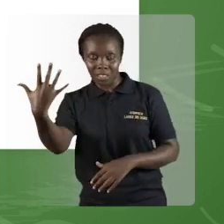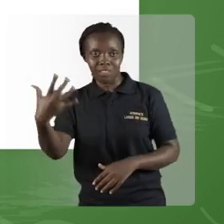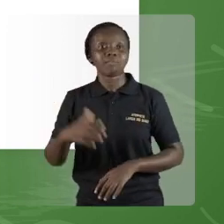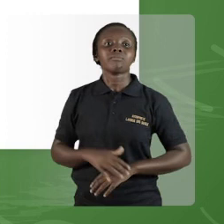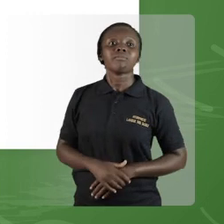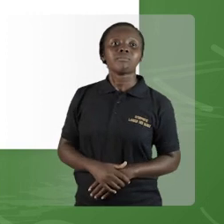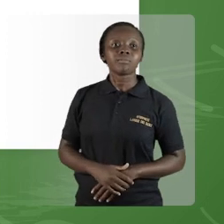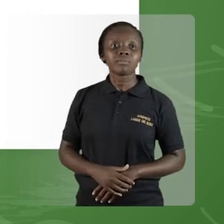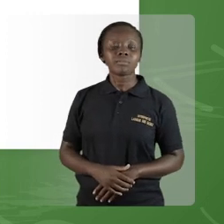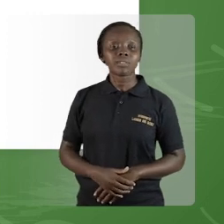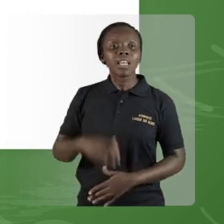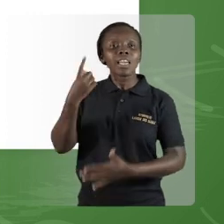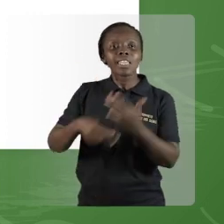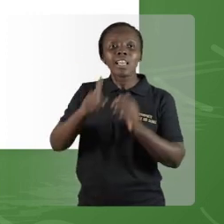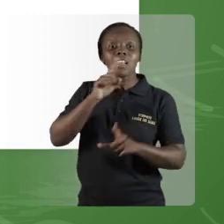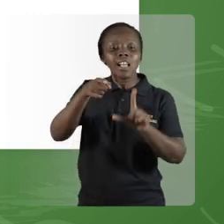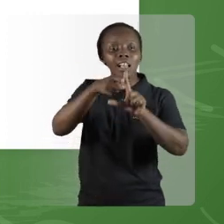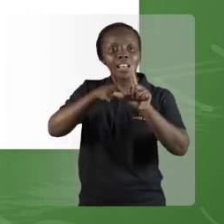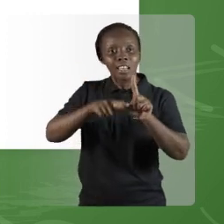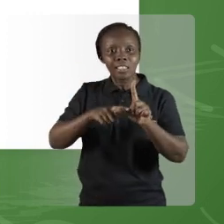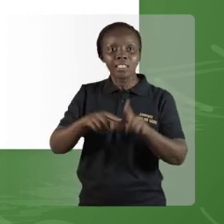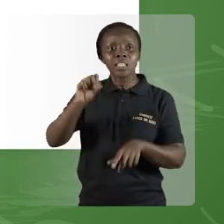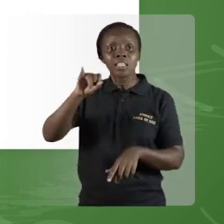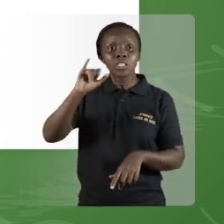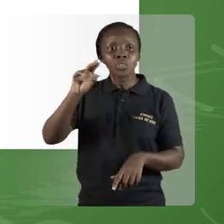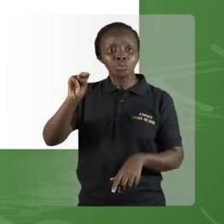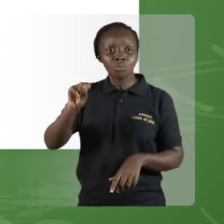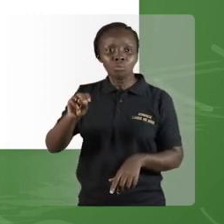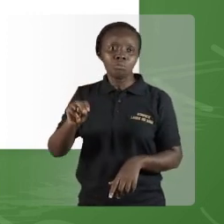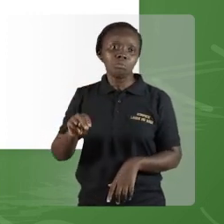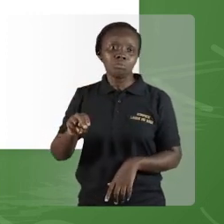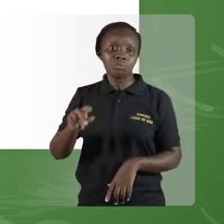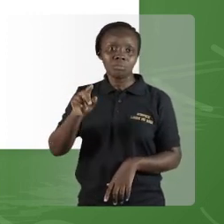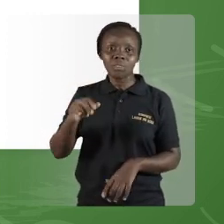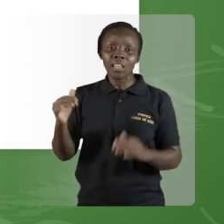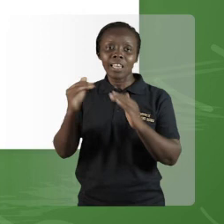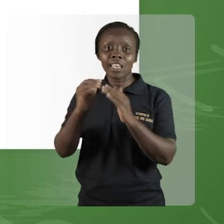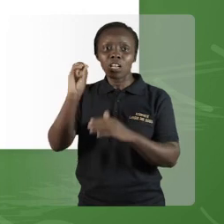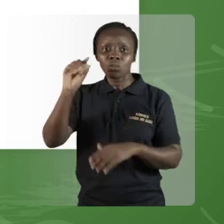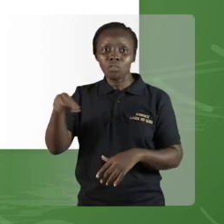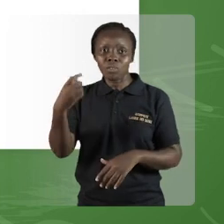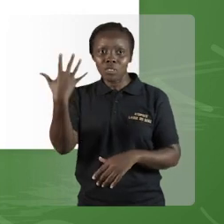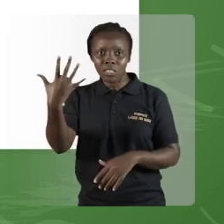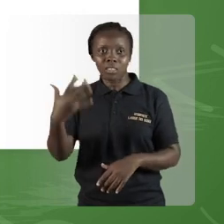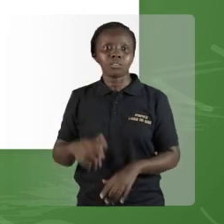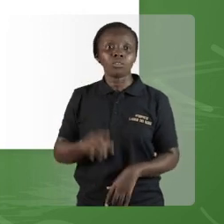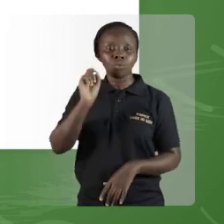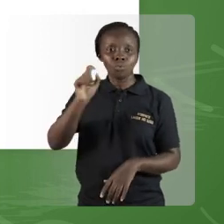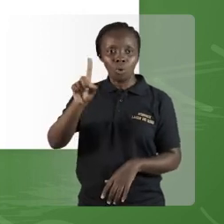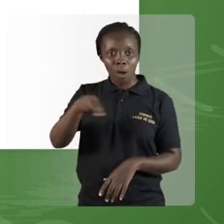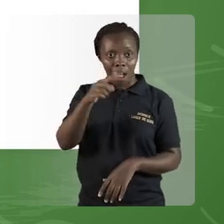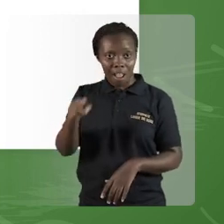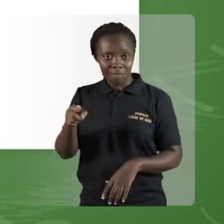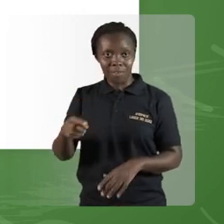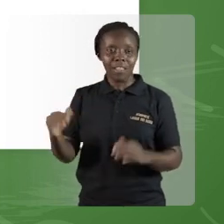Quel est l'angle dont le sinus est 0,5? On dit alpha égale donc à